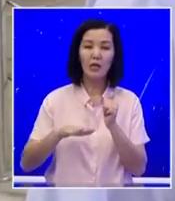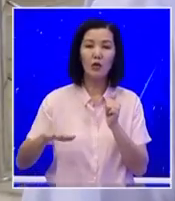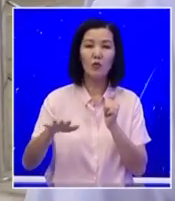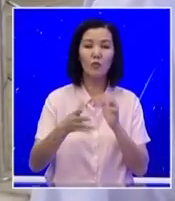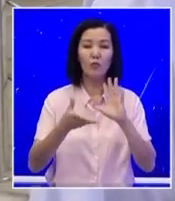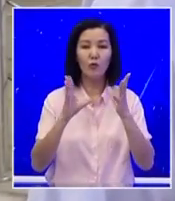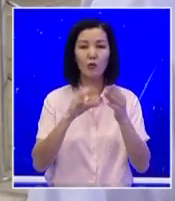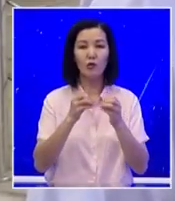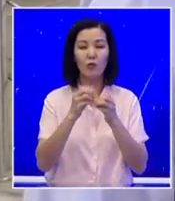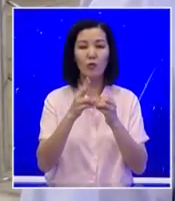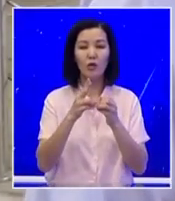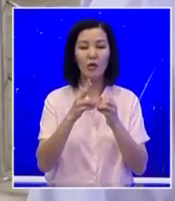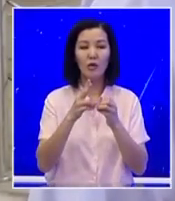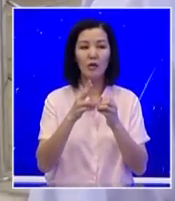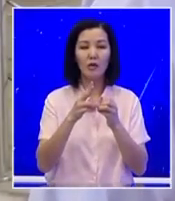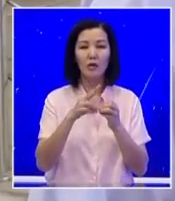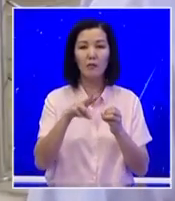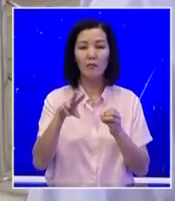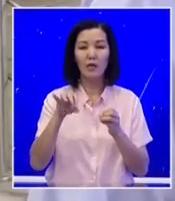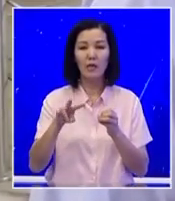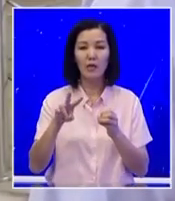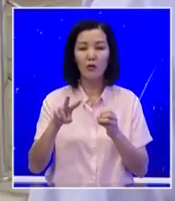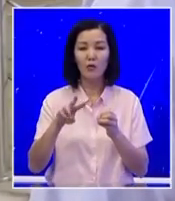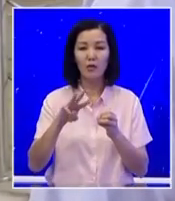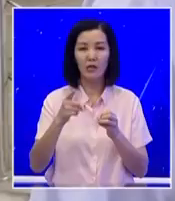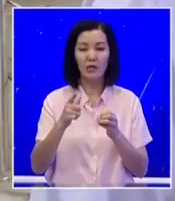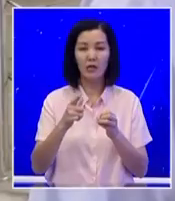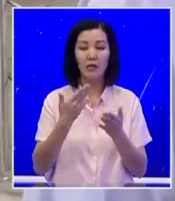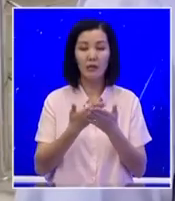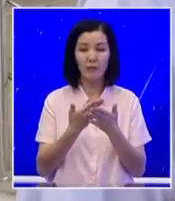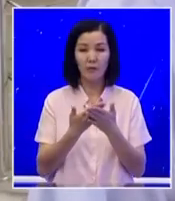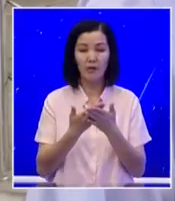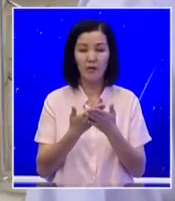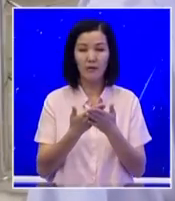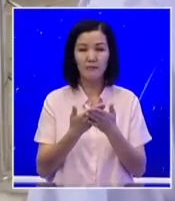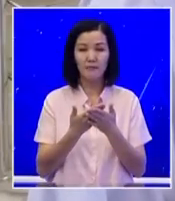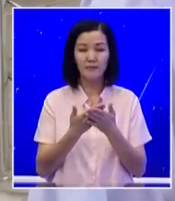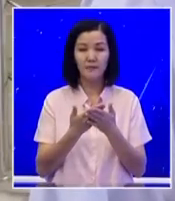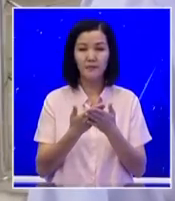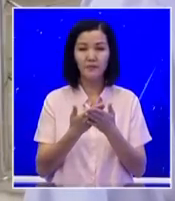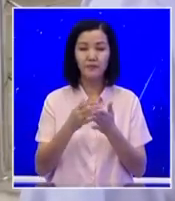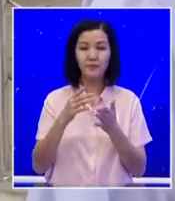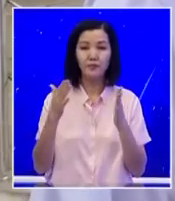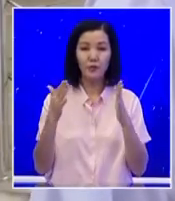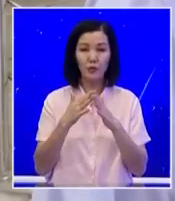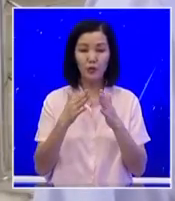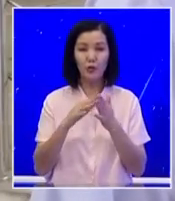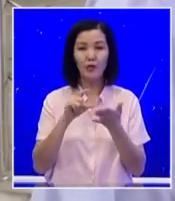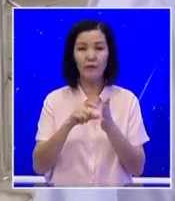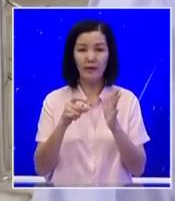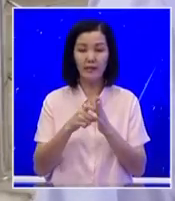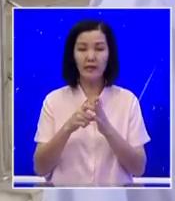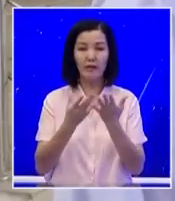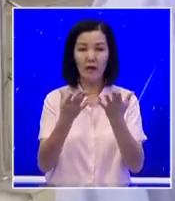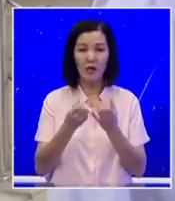бойынша 12 миллион теңге. 12 миллионның көлеміндегі пәтерді не болмаса үйді